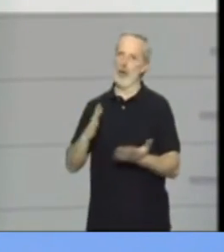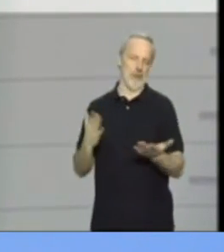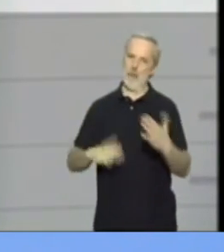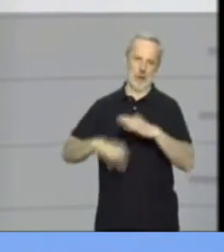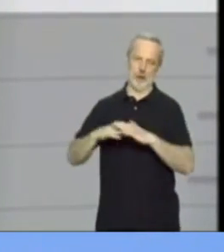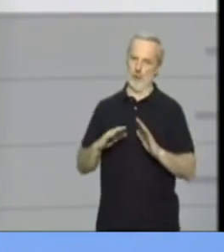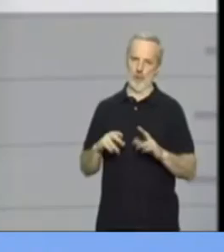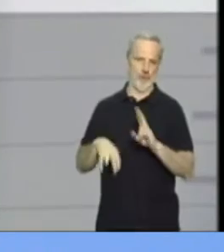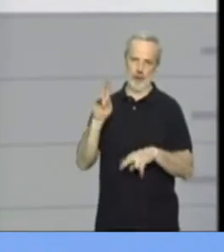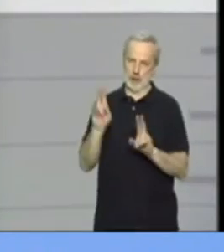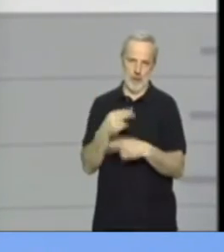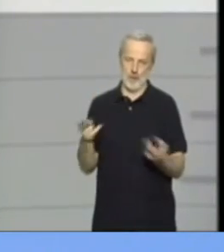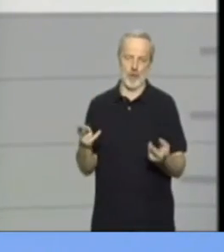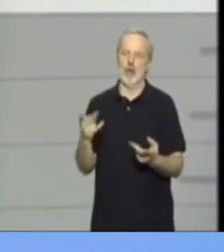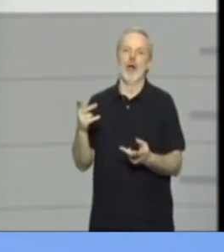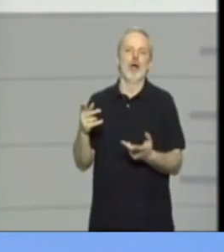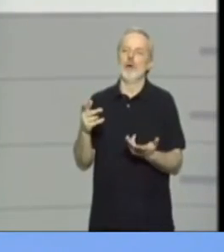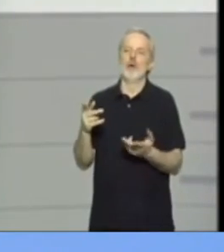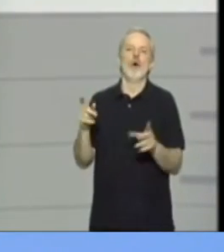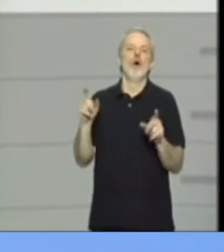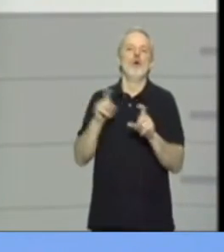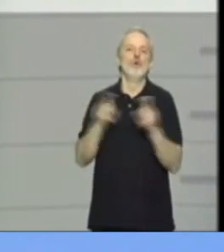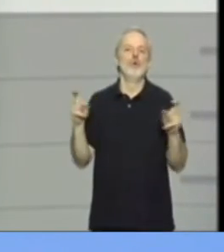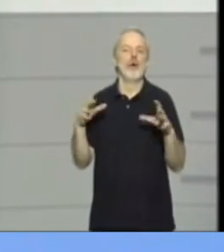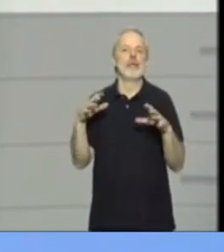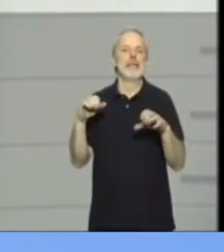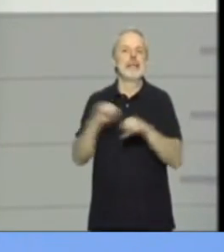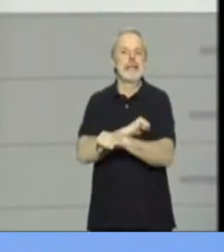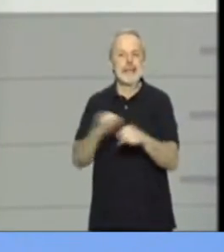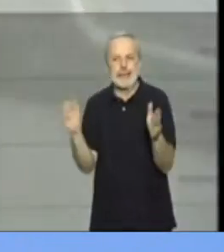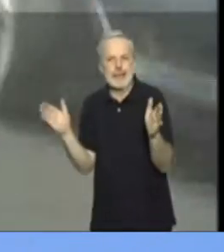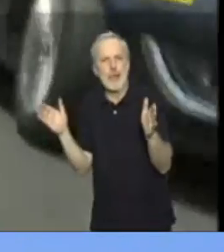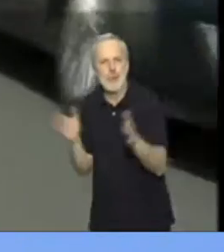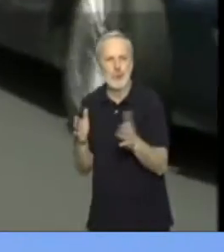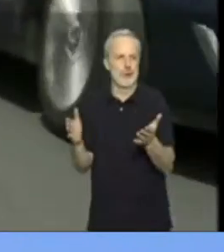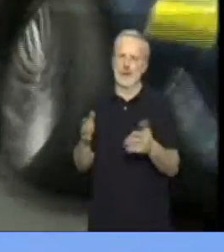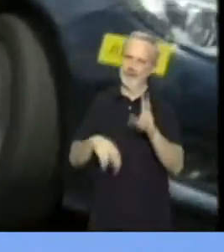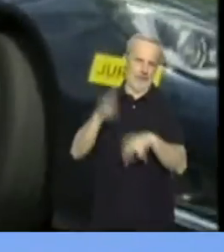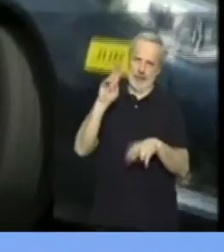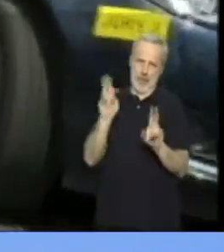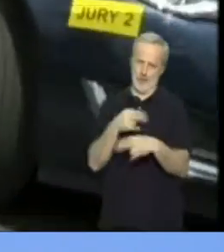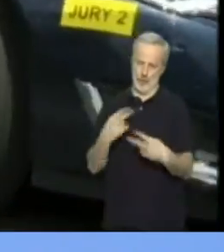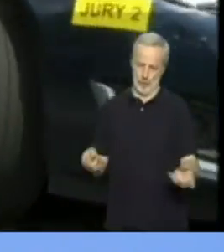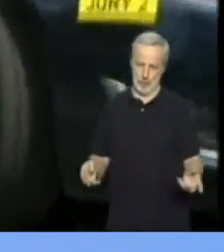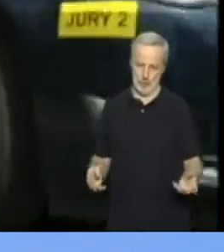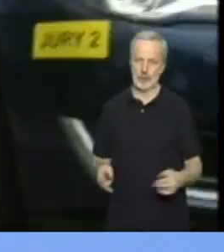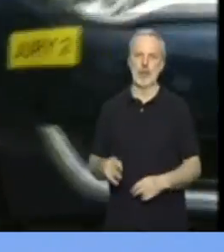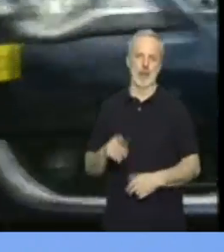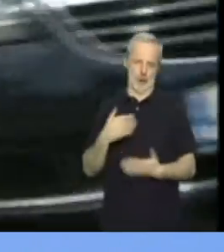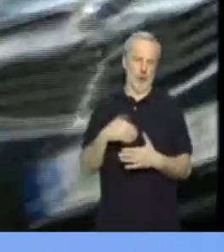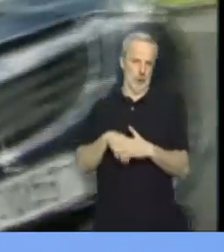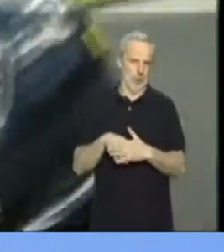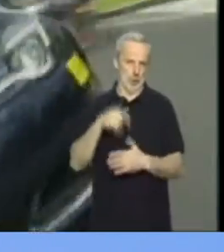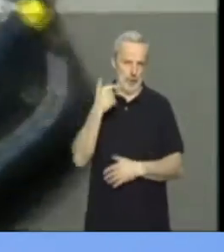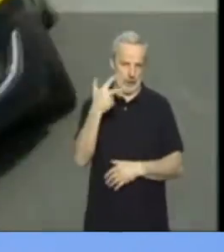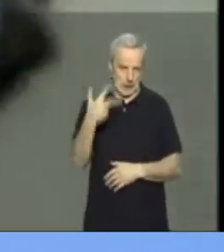se bezpečně vleze na silnice tady u nás, nebo kde se závod míru jezdí. Z toho